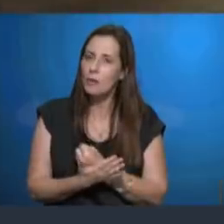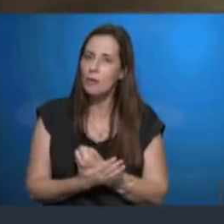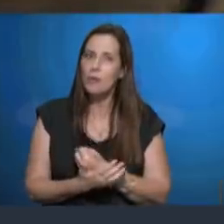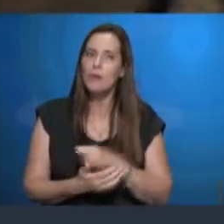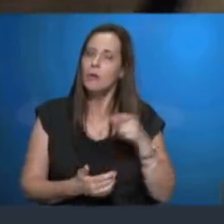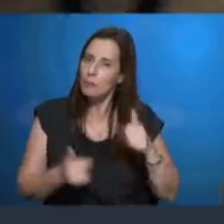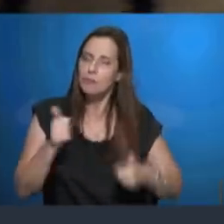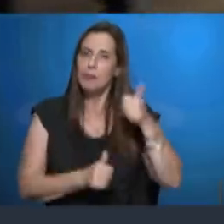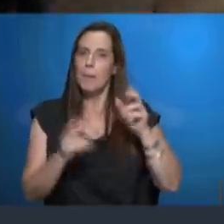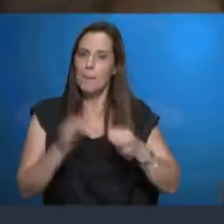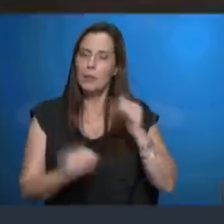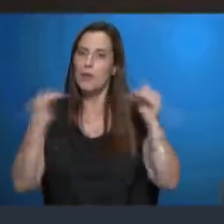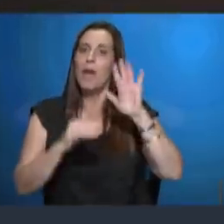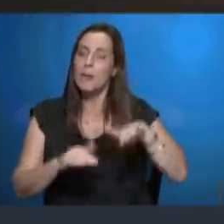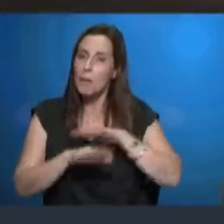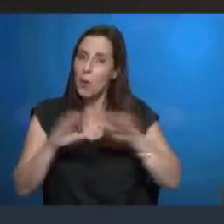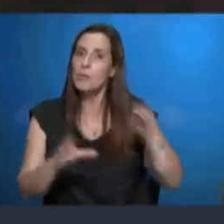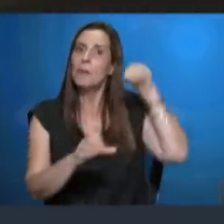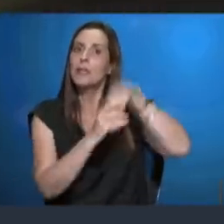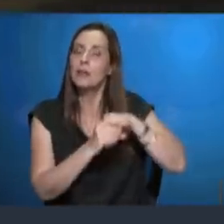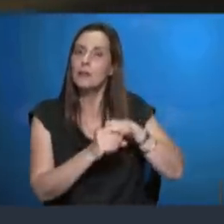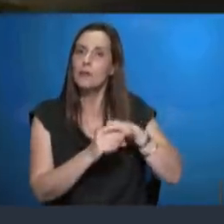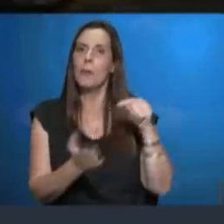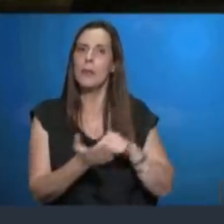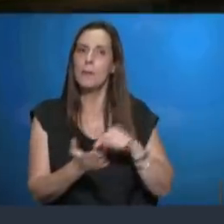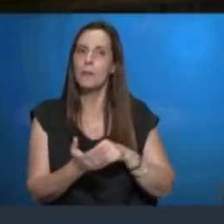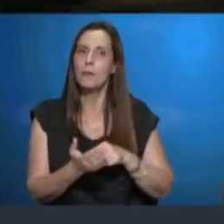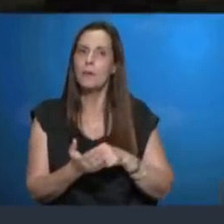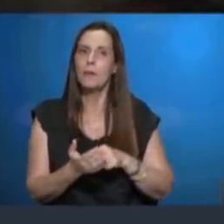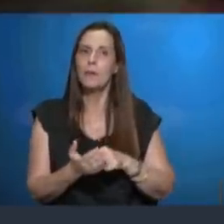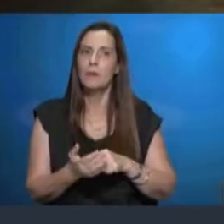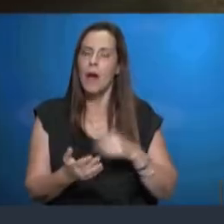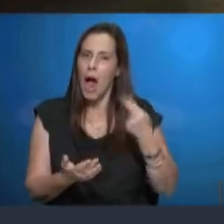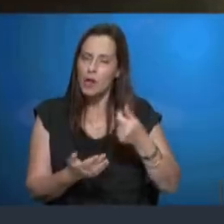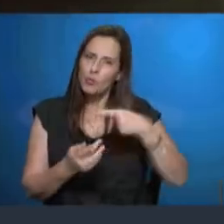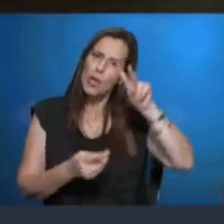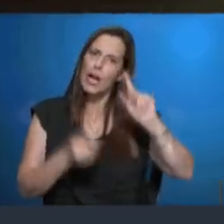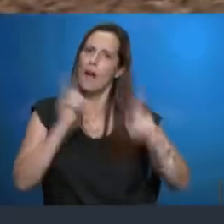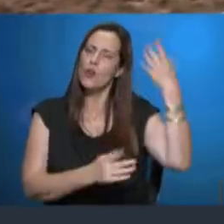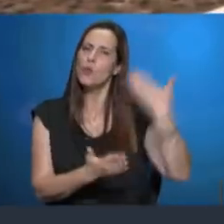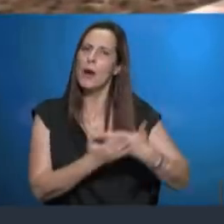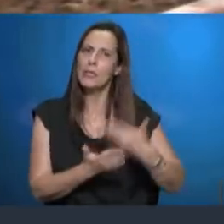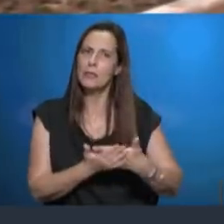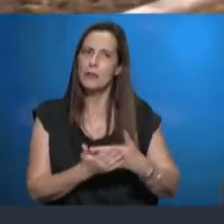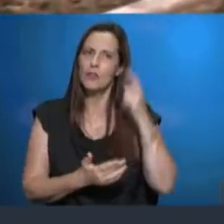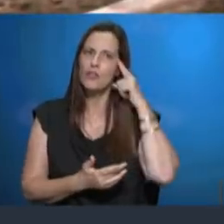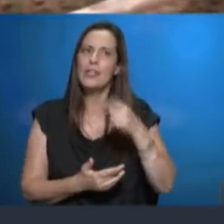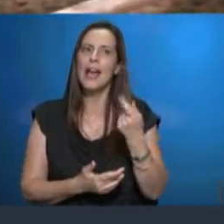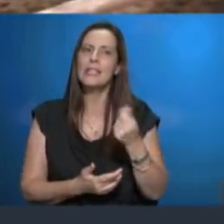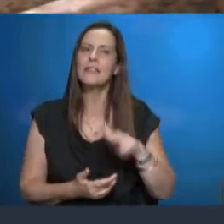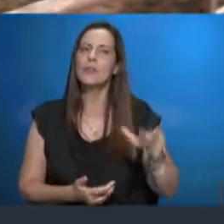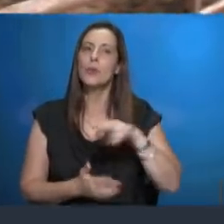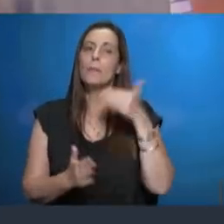עותרים לעליון, וגם המועצה מצטרפת ומנמקת. הסכום שהם מציעים גבוה יותר. אני חושב שזה היה כסף